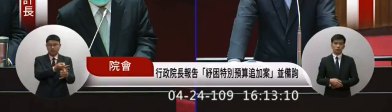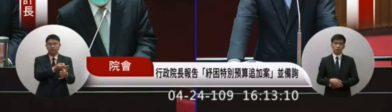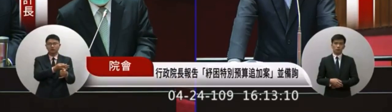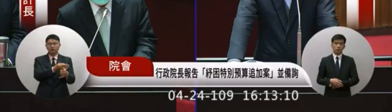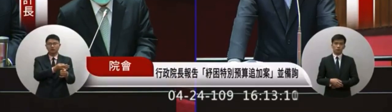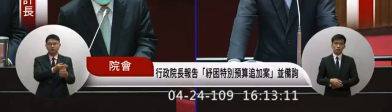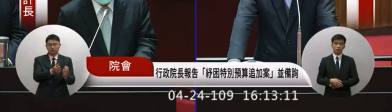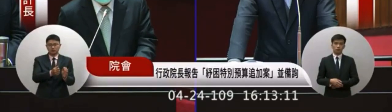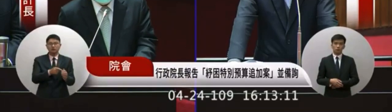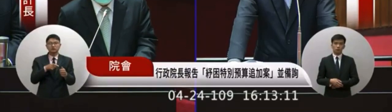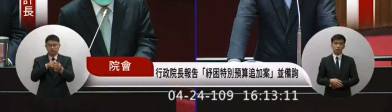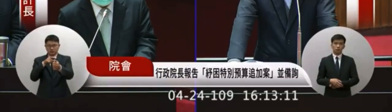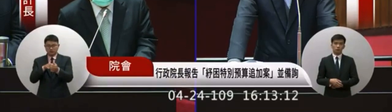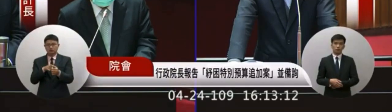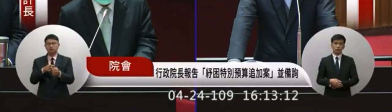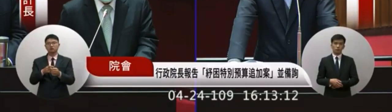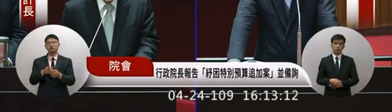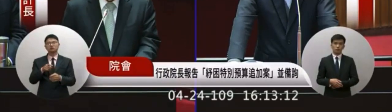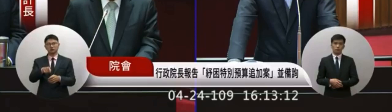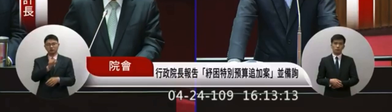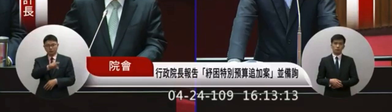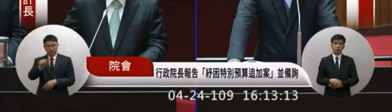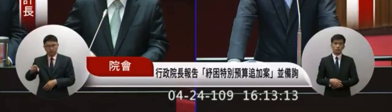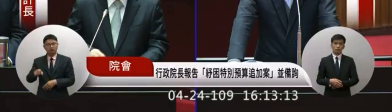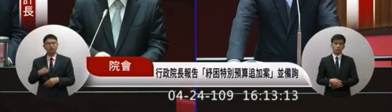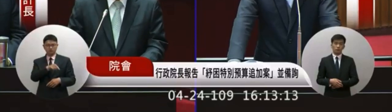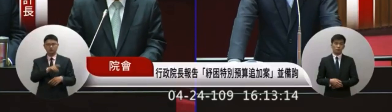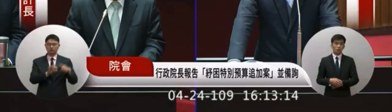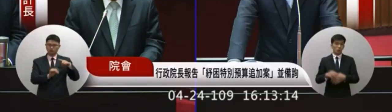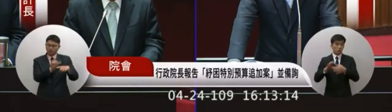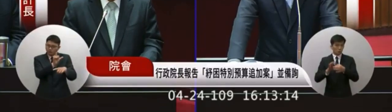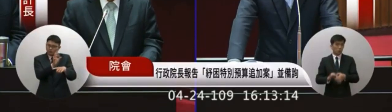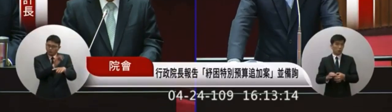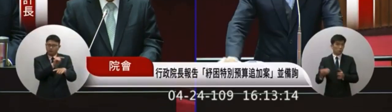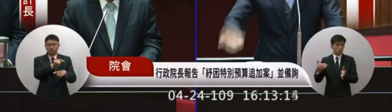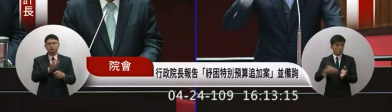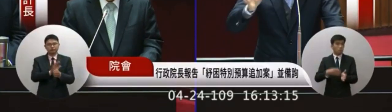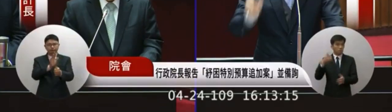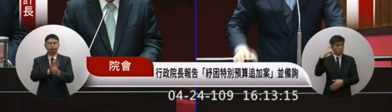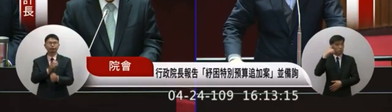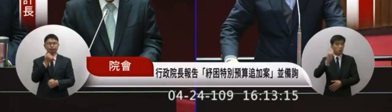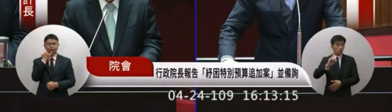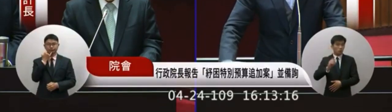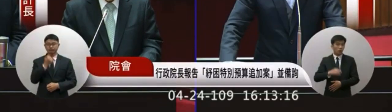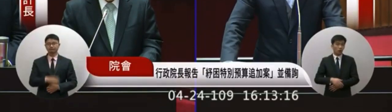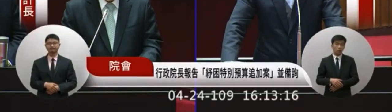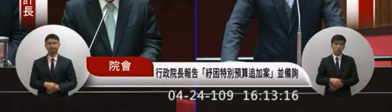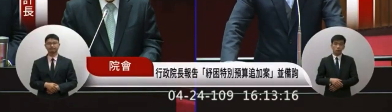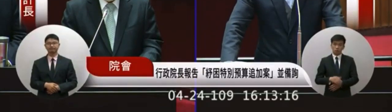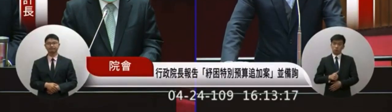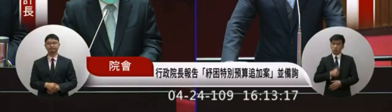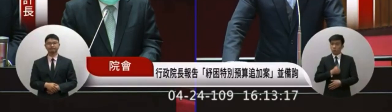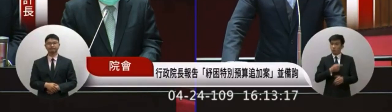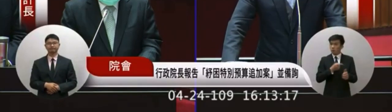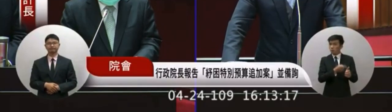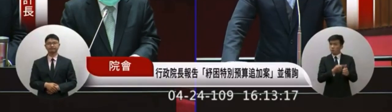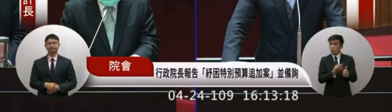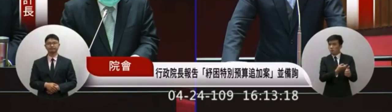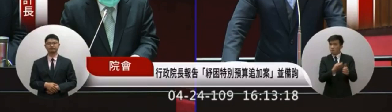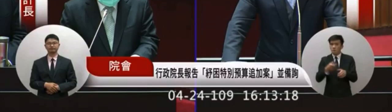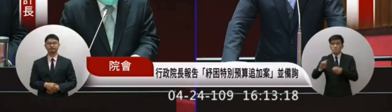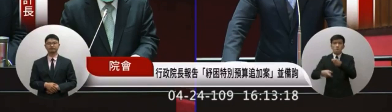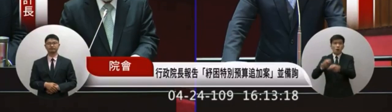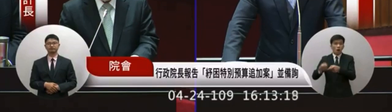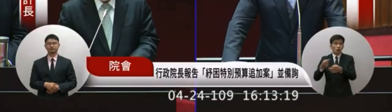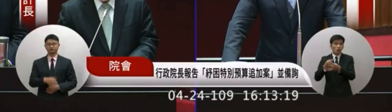有占大概60%几。 所以结论是，主计长会诱发多少消费金额？